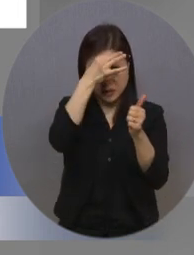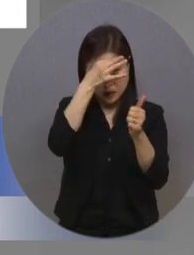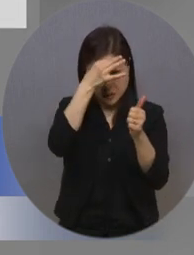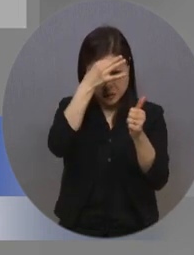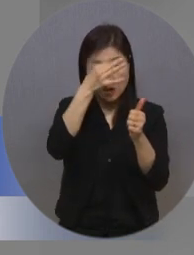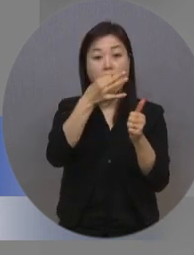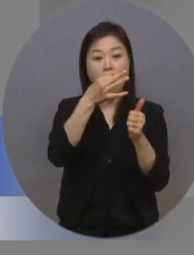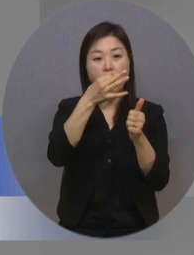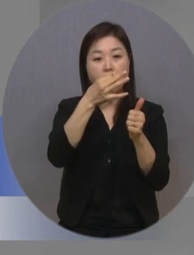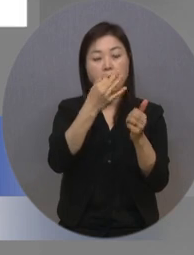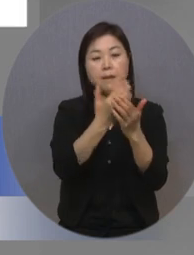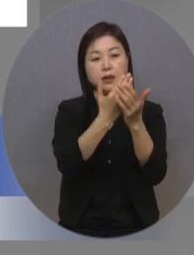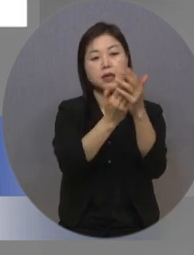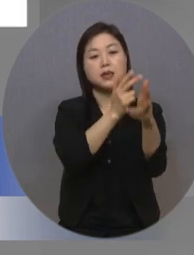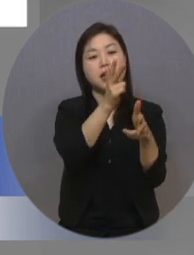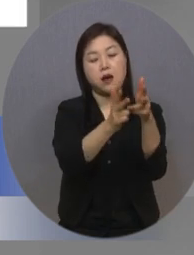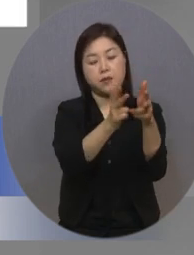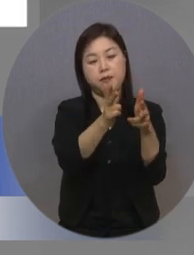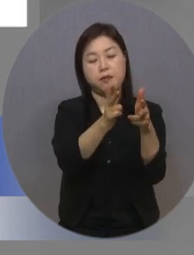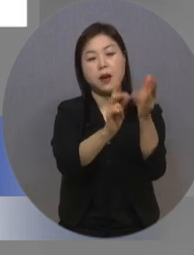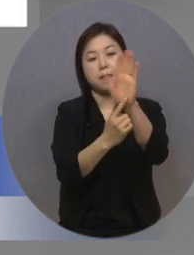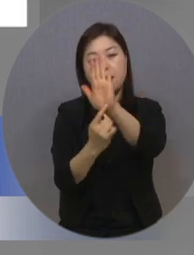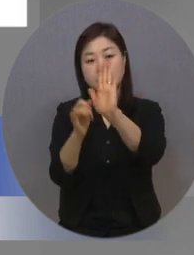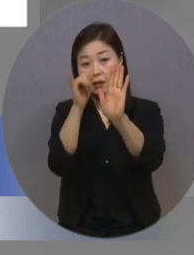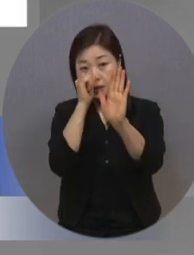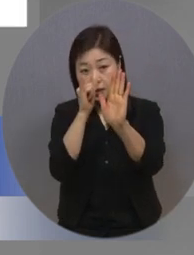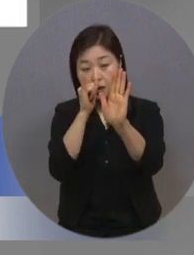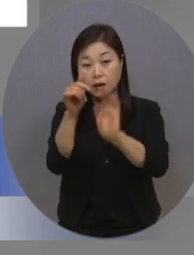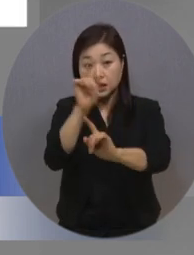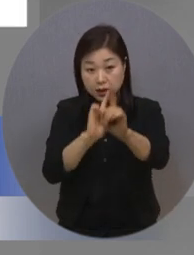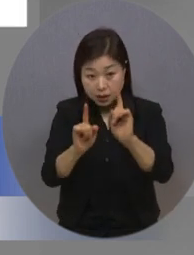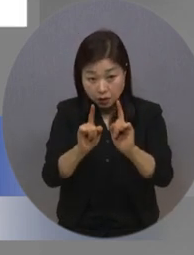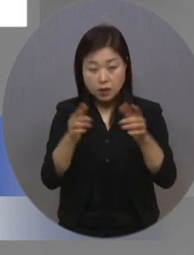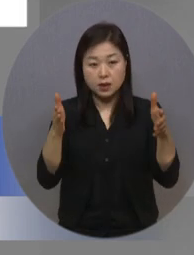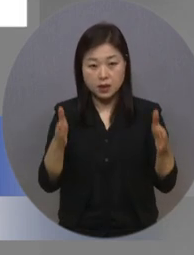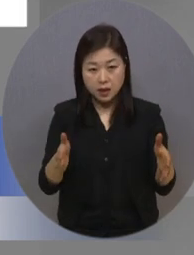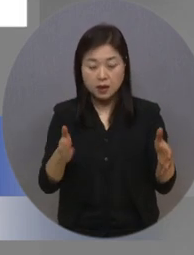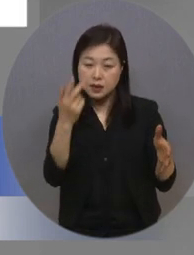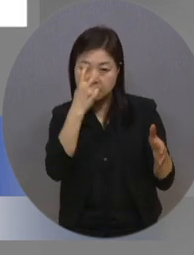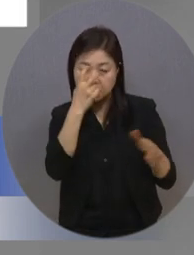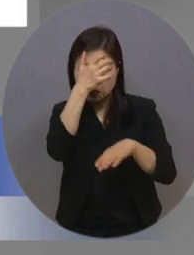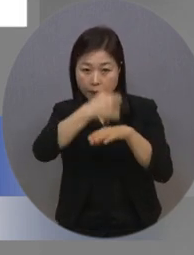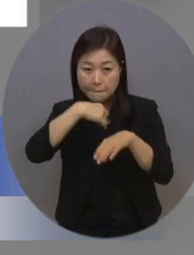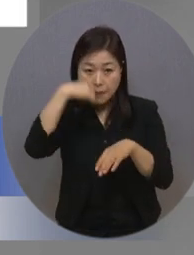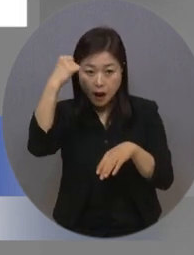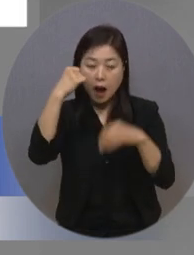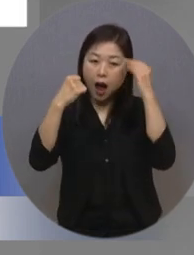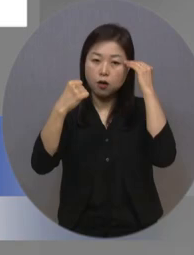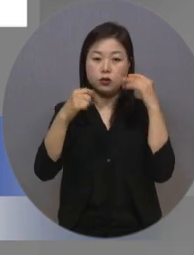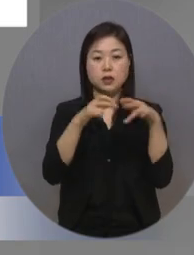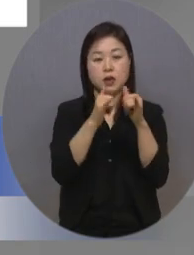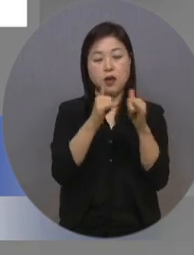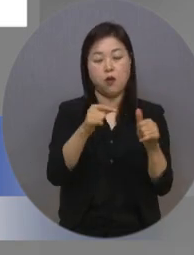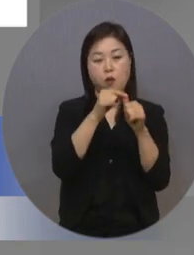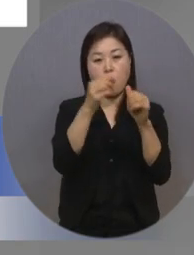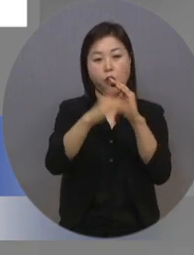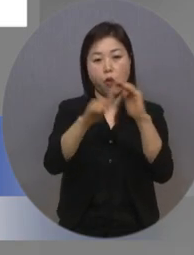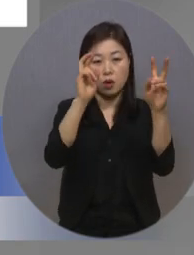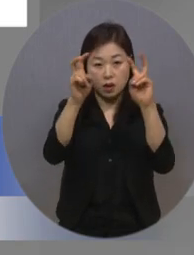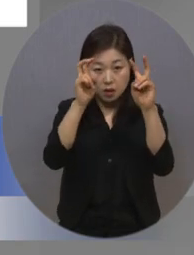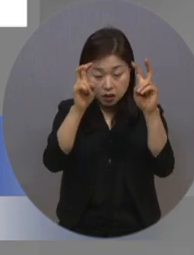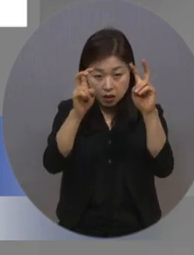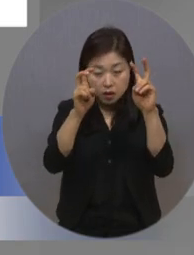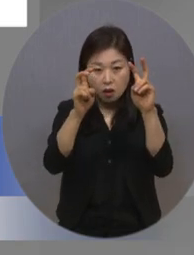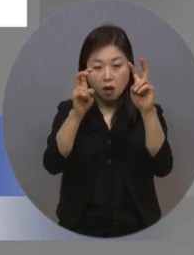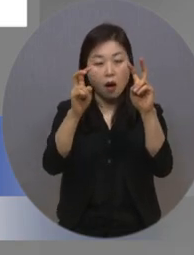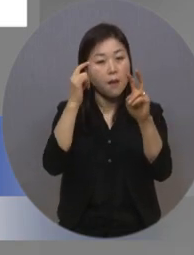공모합니다. 신청 기관 중 심사를 통해 선정된 기관은 한국장애인고용공단에서 개발비의